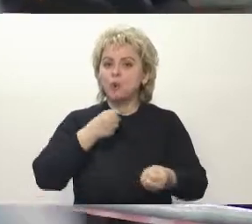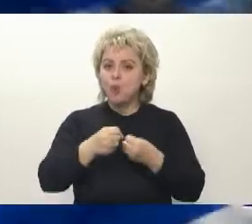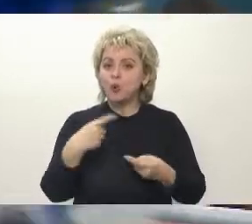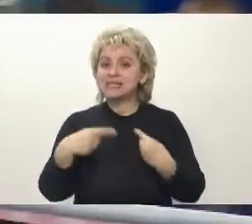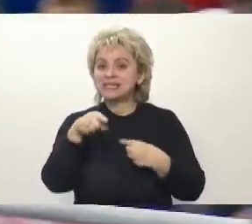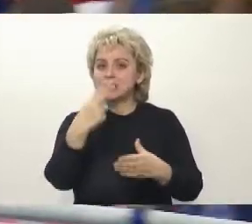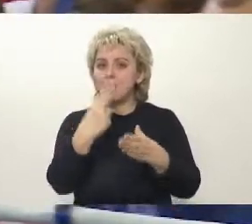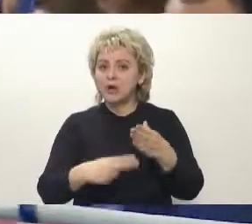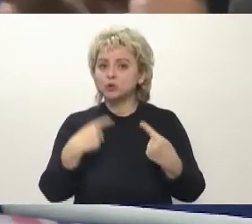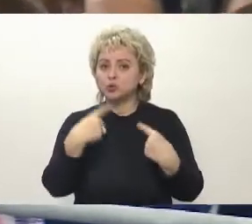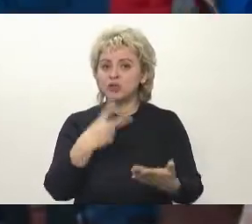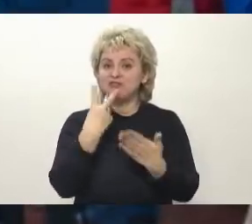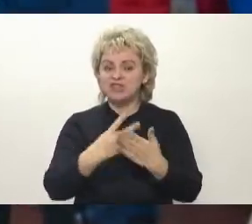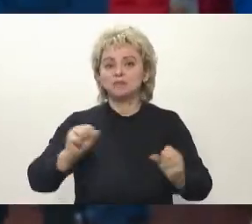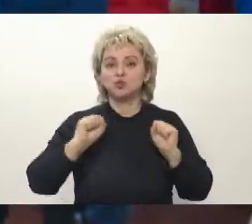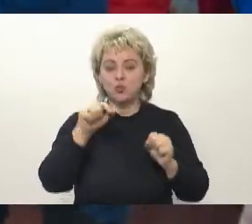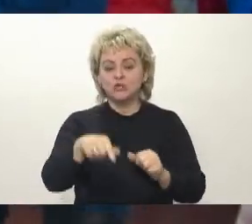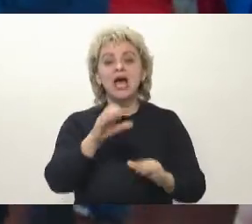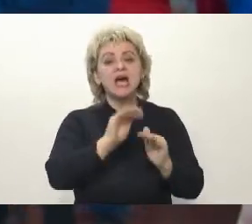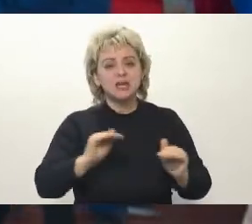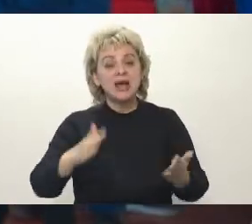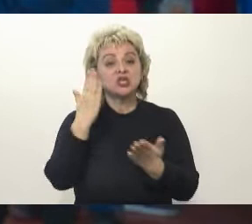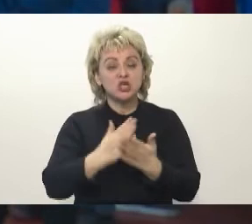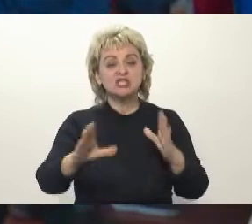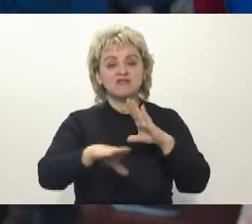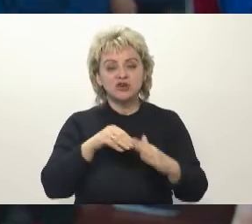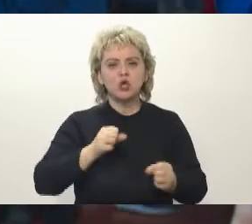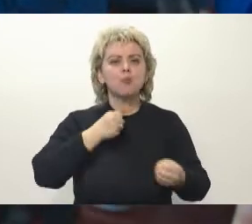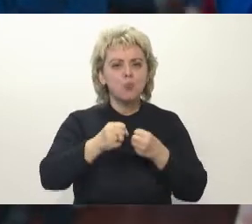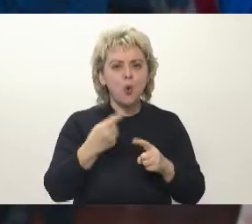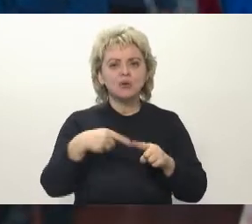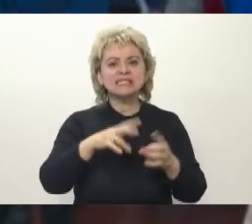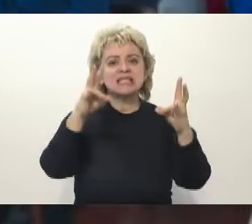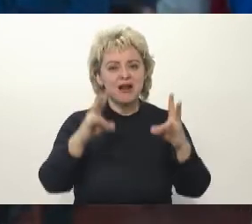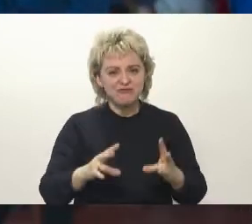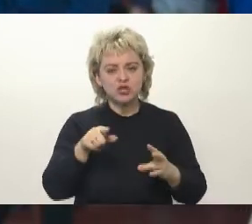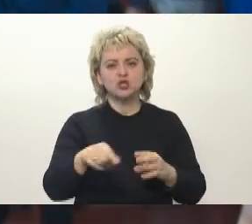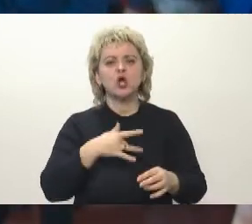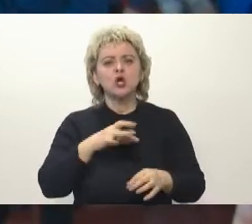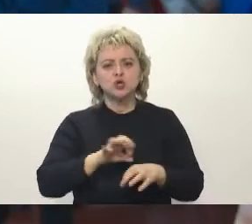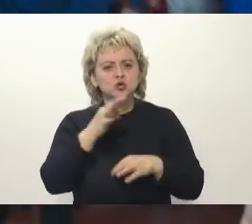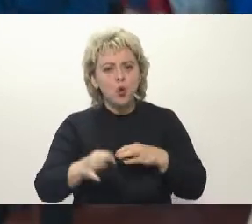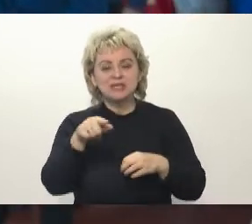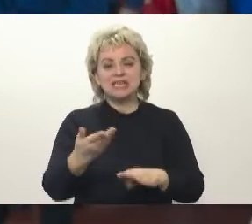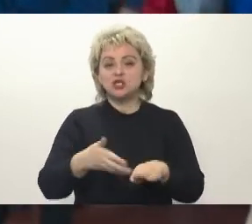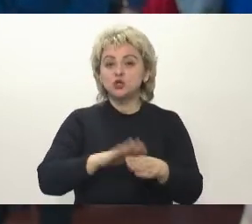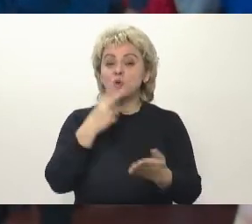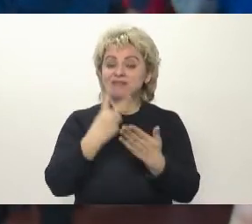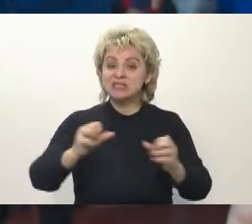иногда проигрывает другим видам. У ребят есть выбор. Бокс слишком травматичен, слишком жесткий, очень тяжелый вид